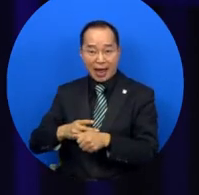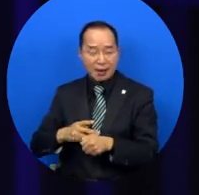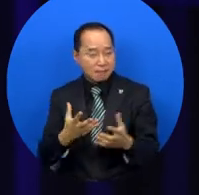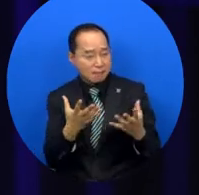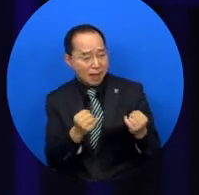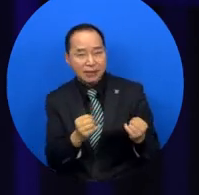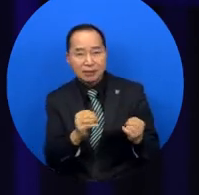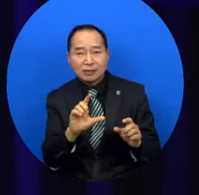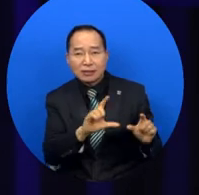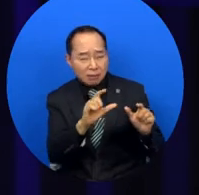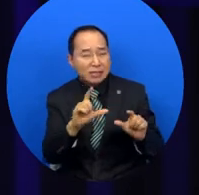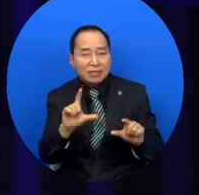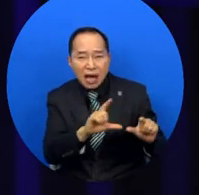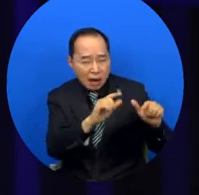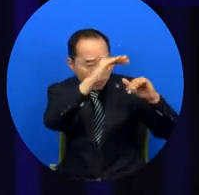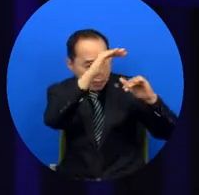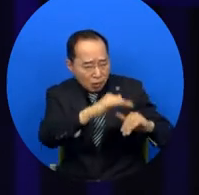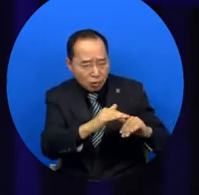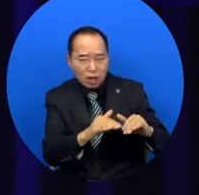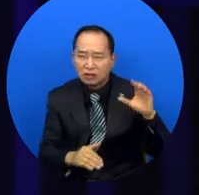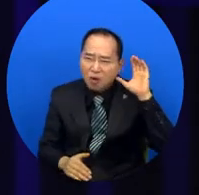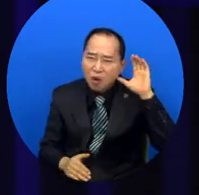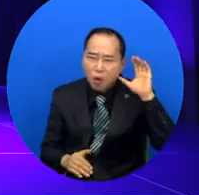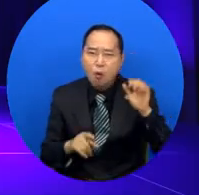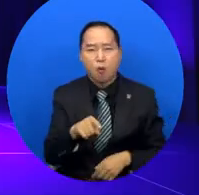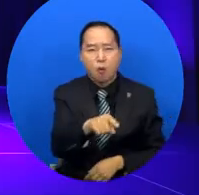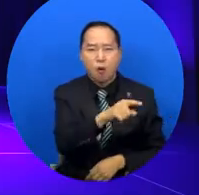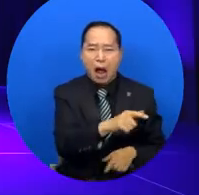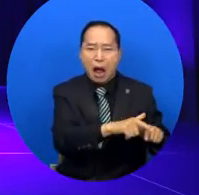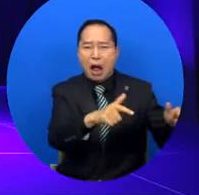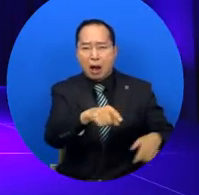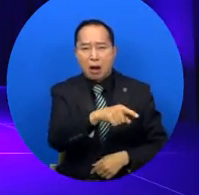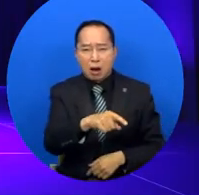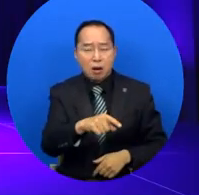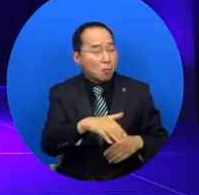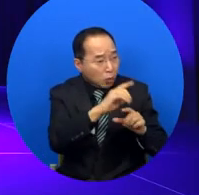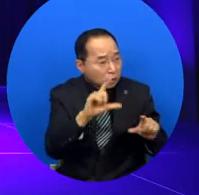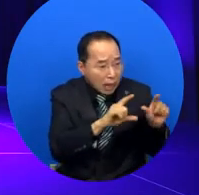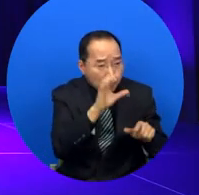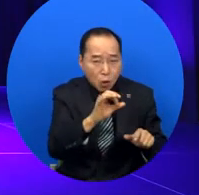정신과를 하니까 수많은 사람의 삶을 듣잖아요. 정말 다